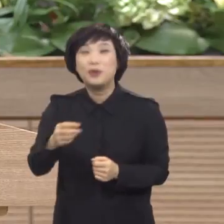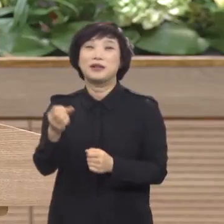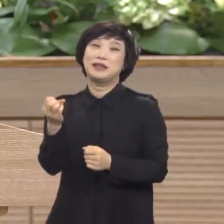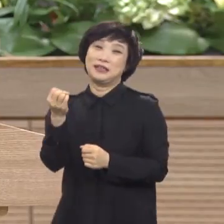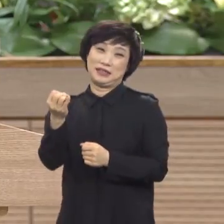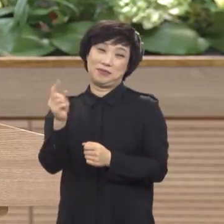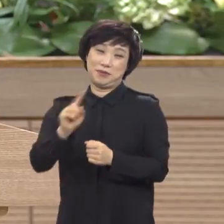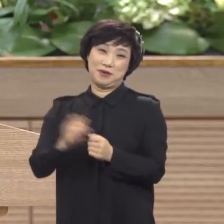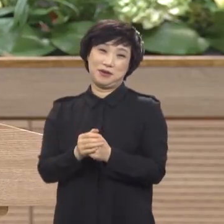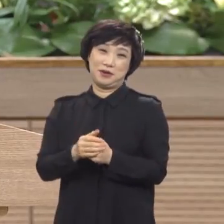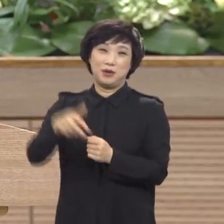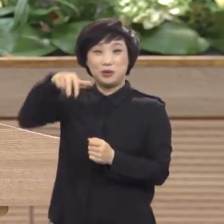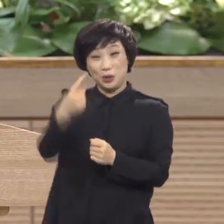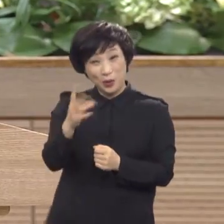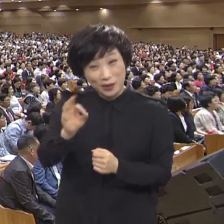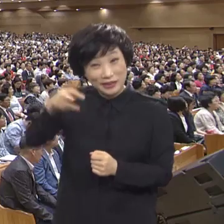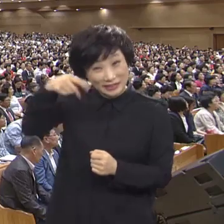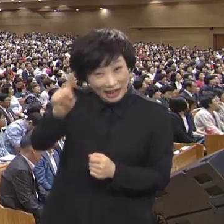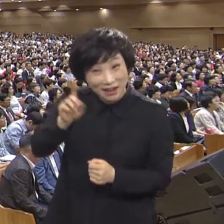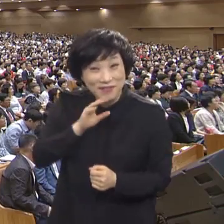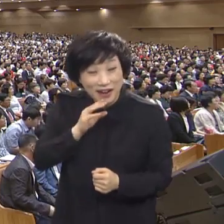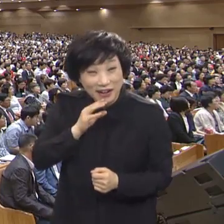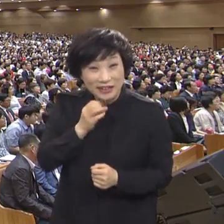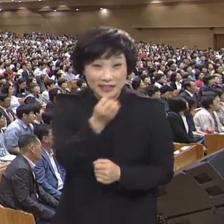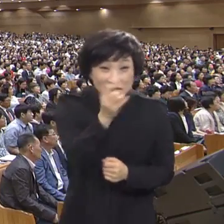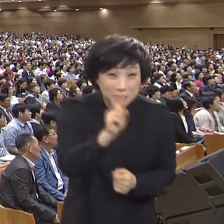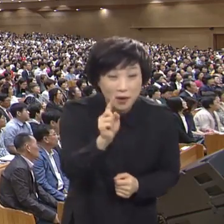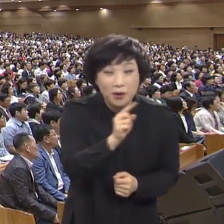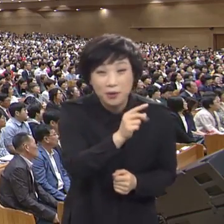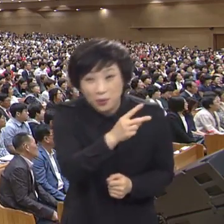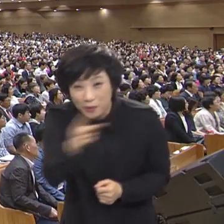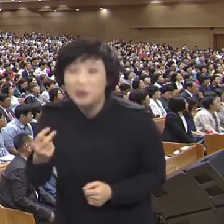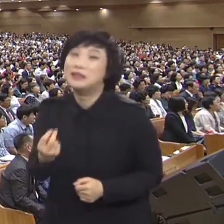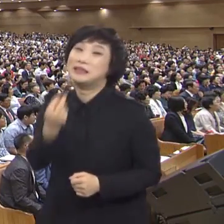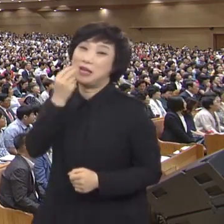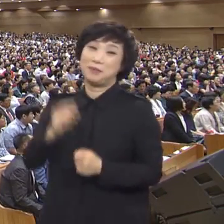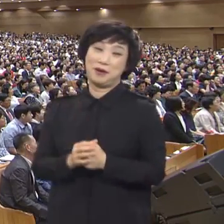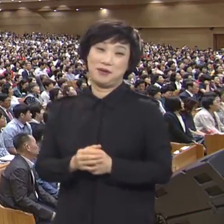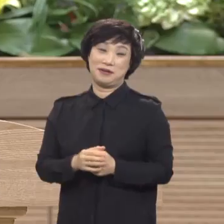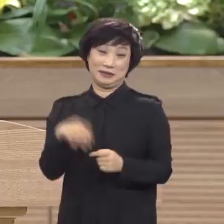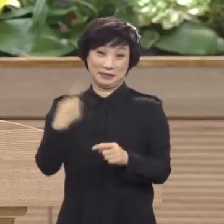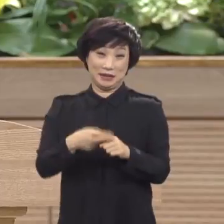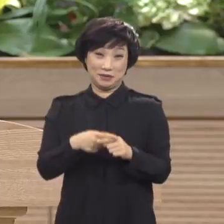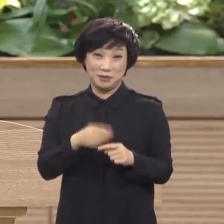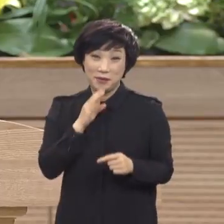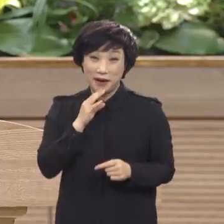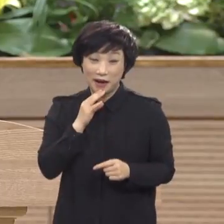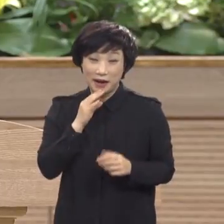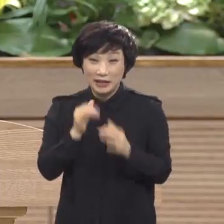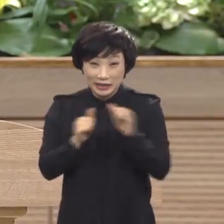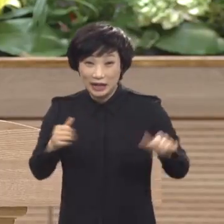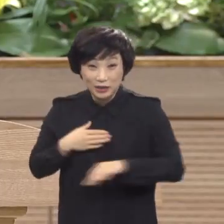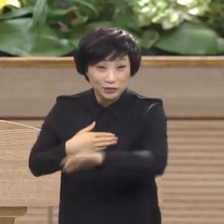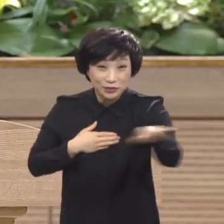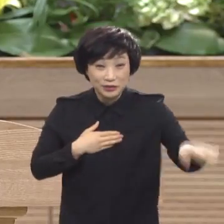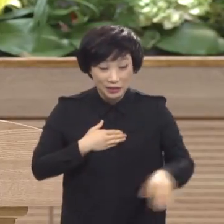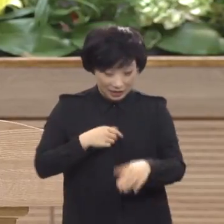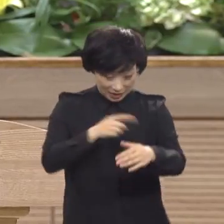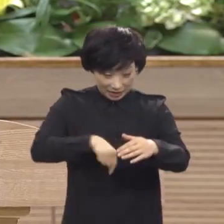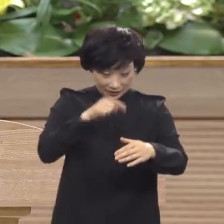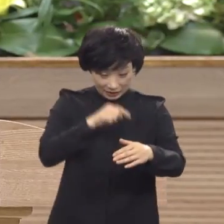종자다. 씨는 생명이다. 그럼 우리 인간